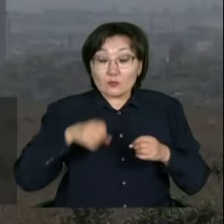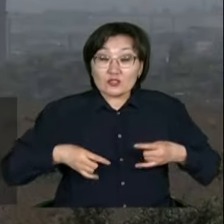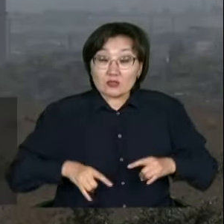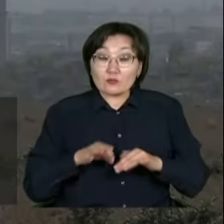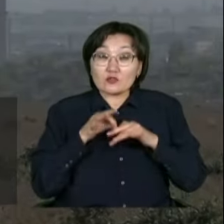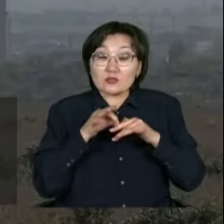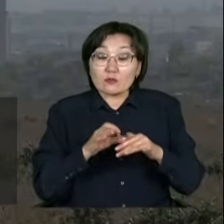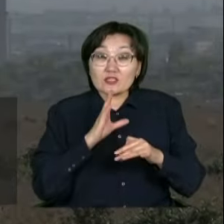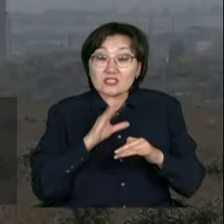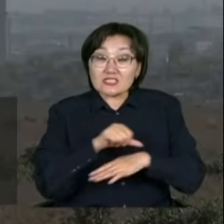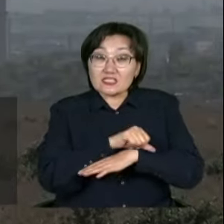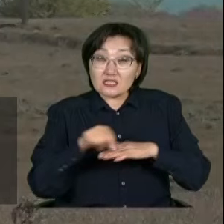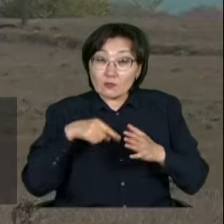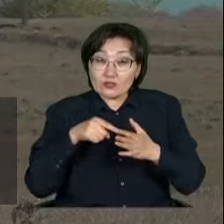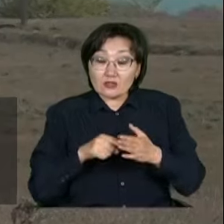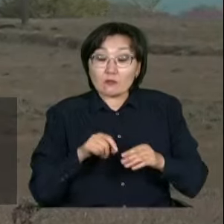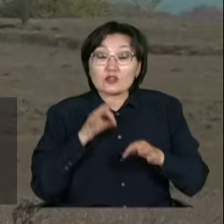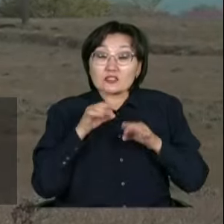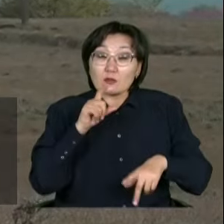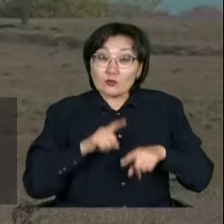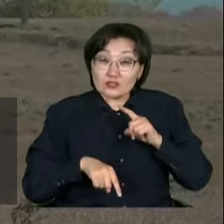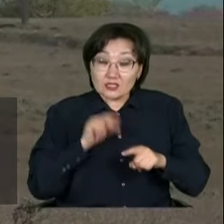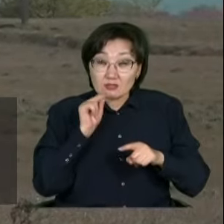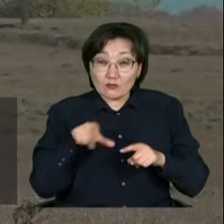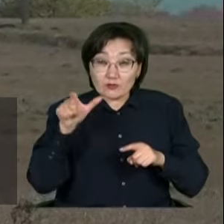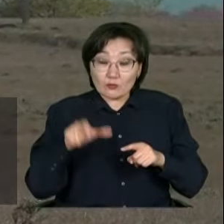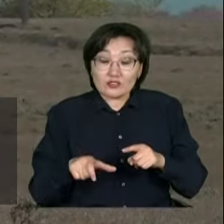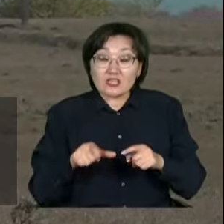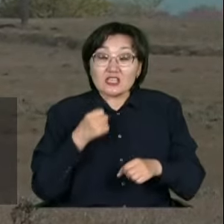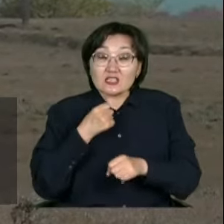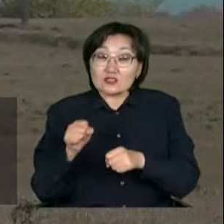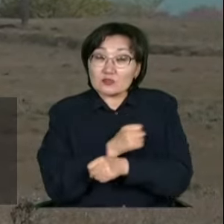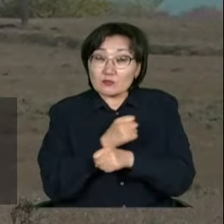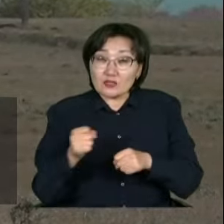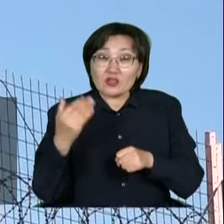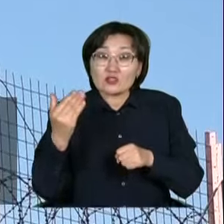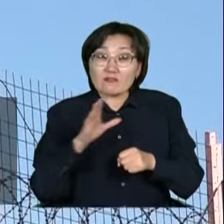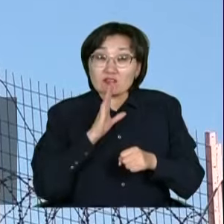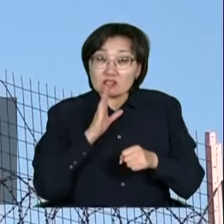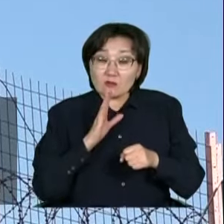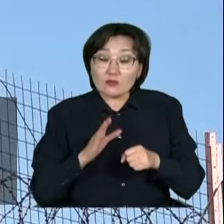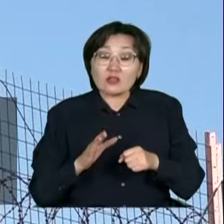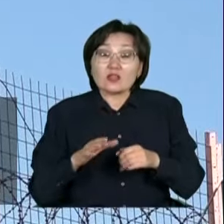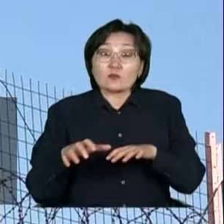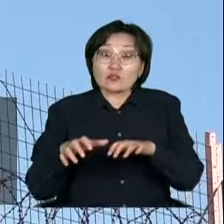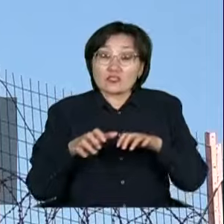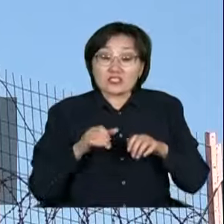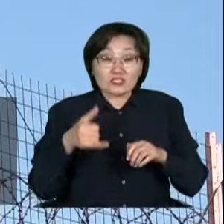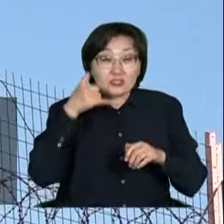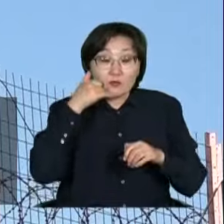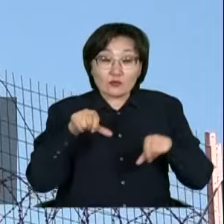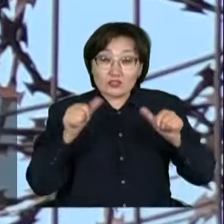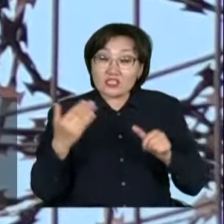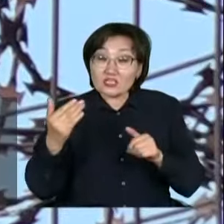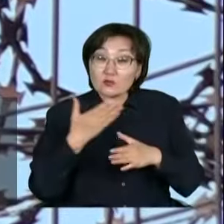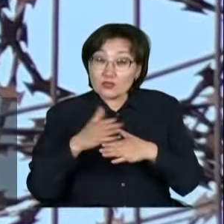увезли жертву за город. По словам родственников, злоумышленники хладнокровно избили ее дубинкой. Они забрали у несчастной телефон, оформили на